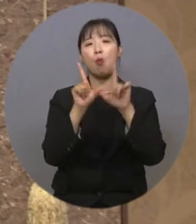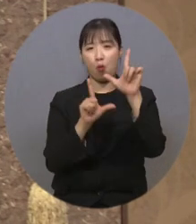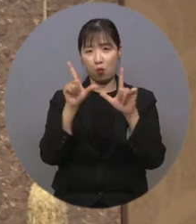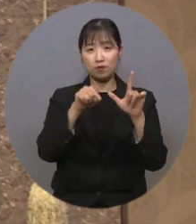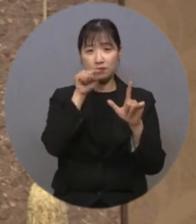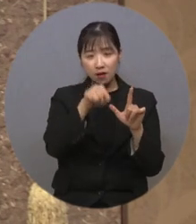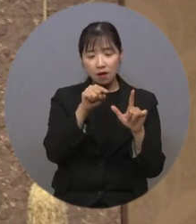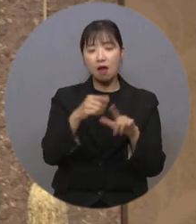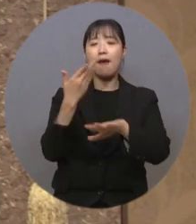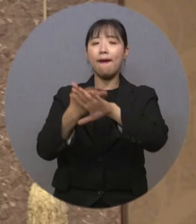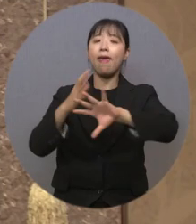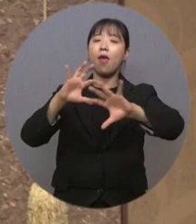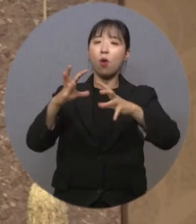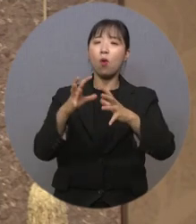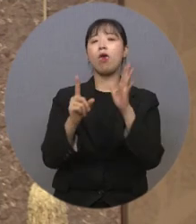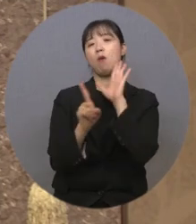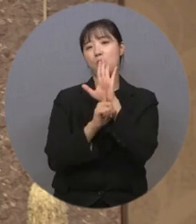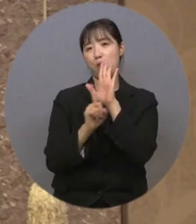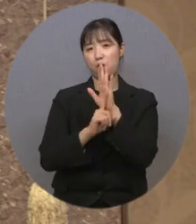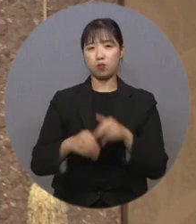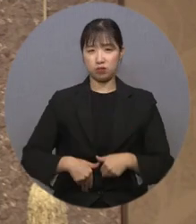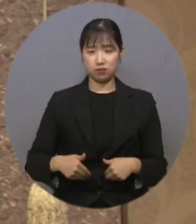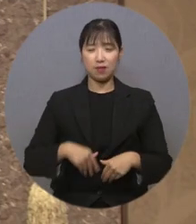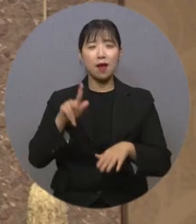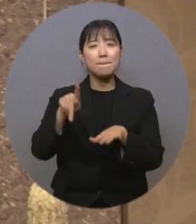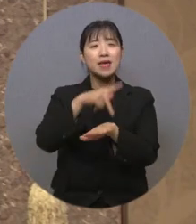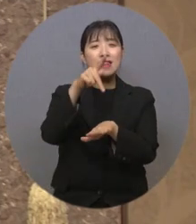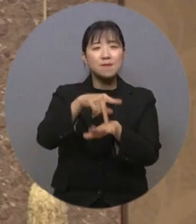해외에 전하는 건데 네. 필리핀에는